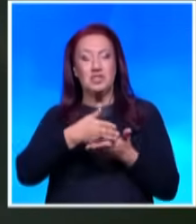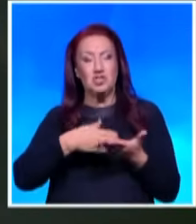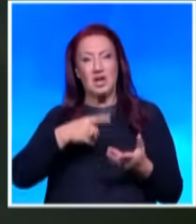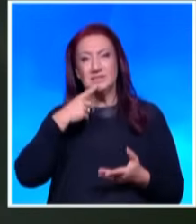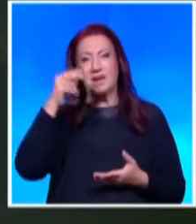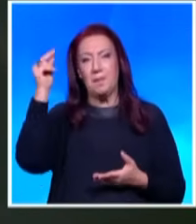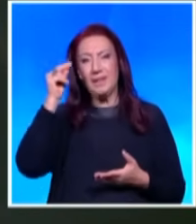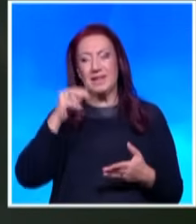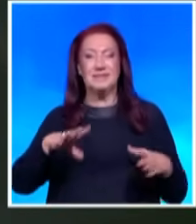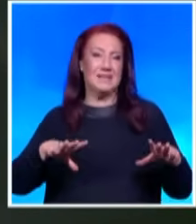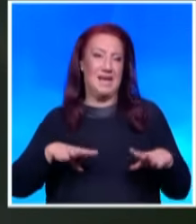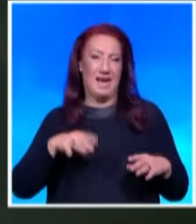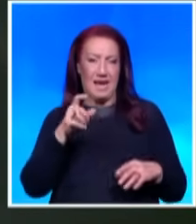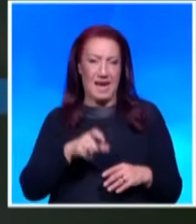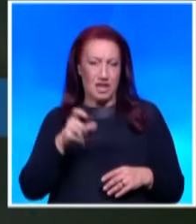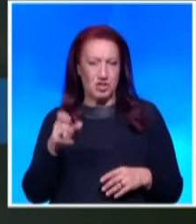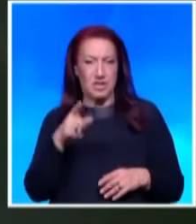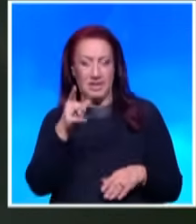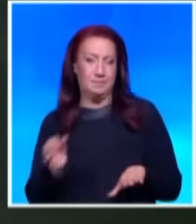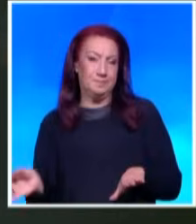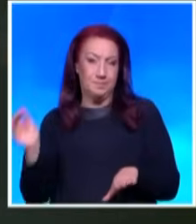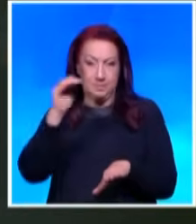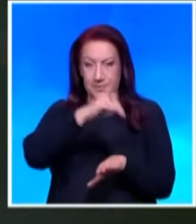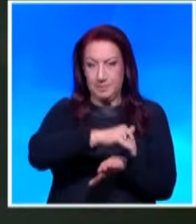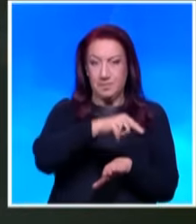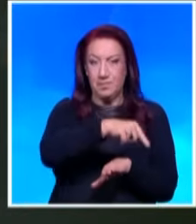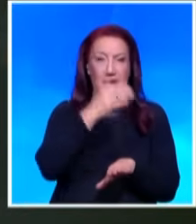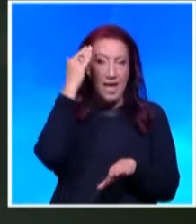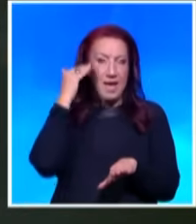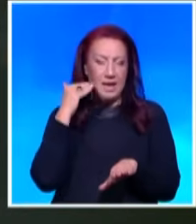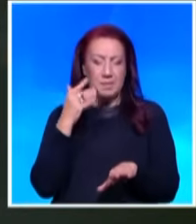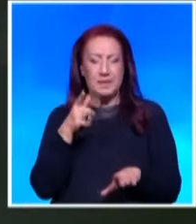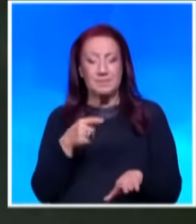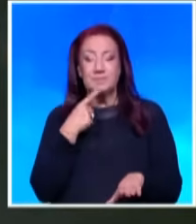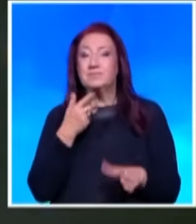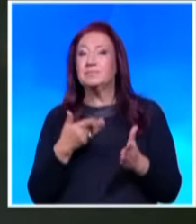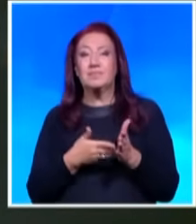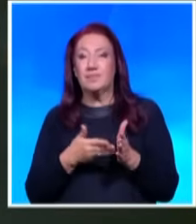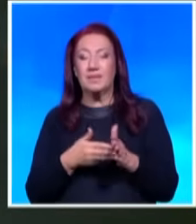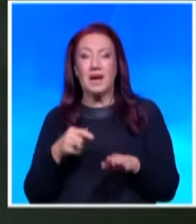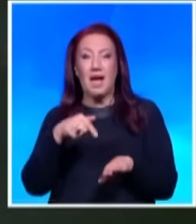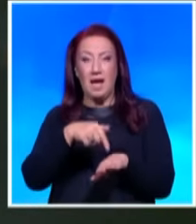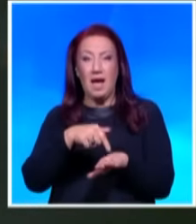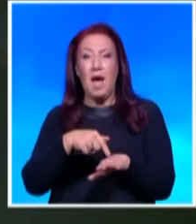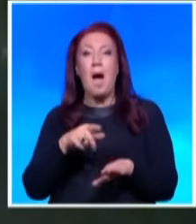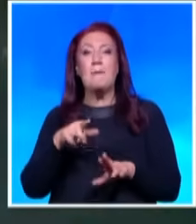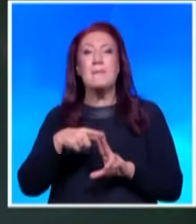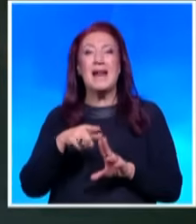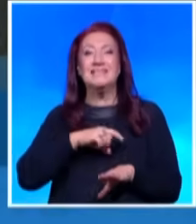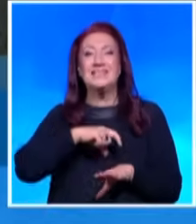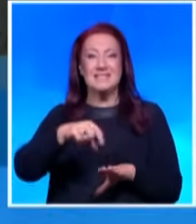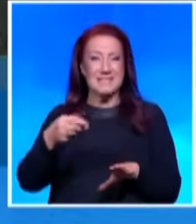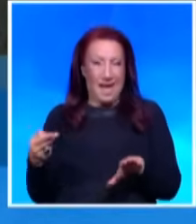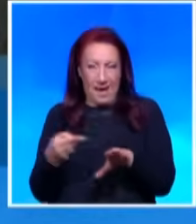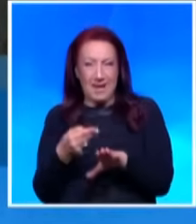са на безопасна територия. Това се случи изключително трудно. Палестинските им карти за телефони не работят в Египет, а